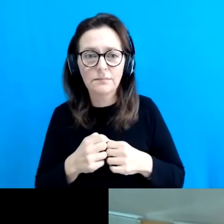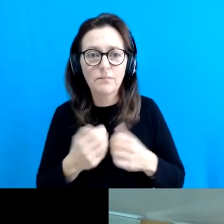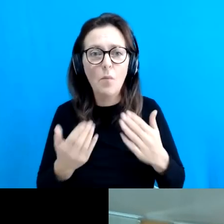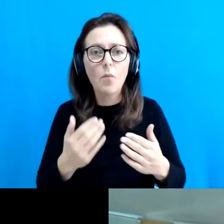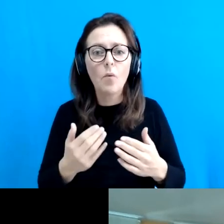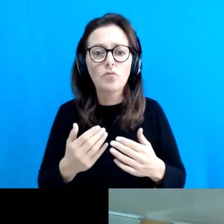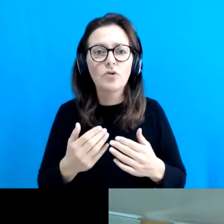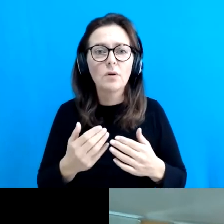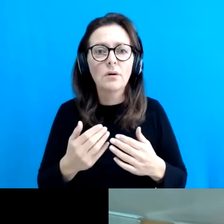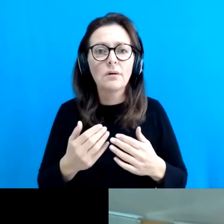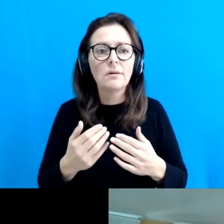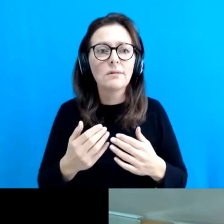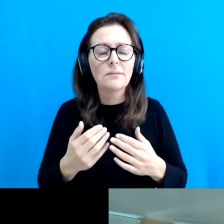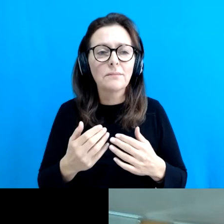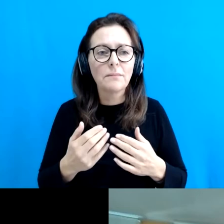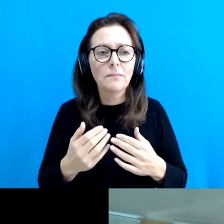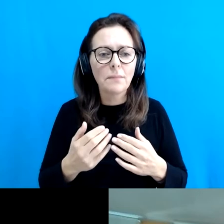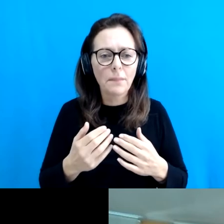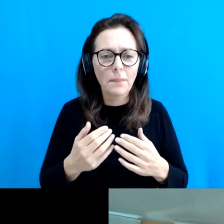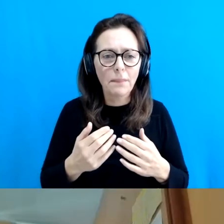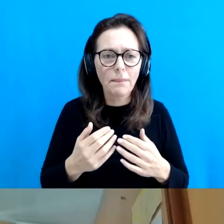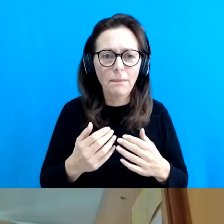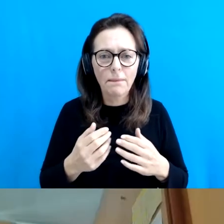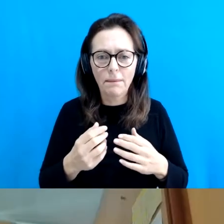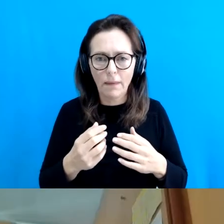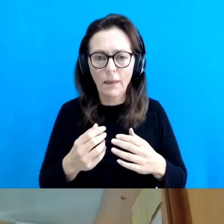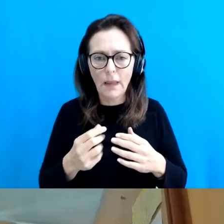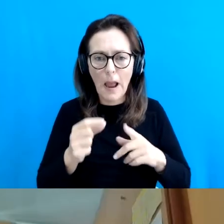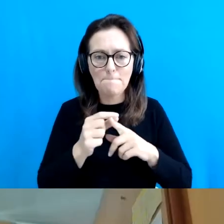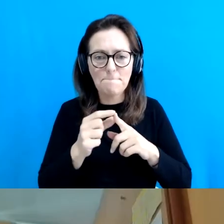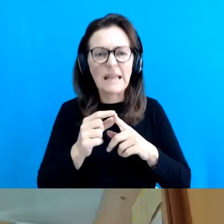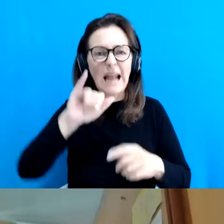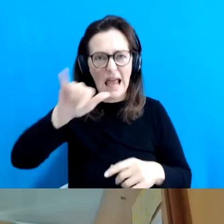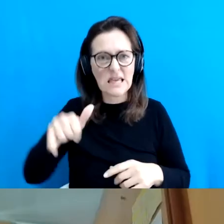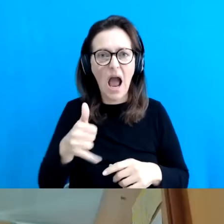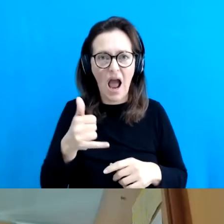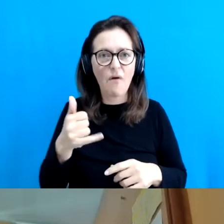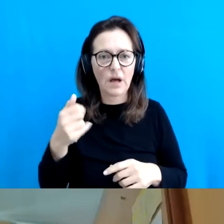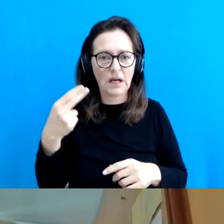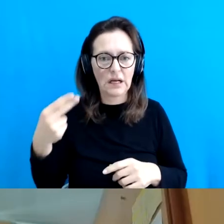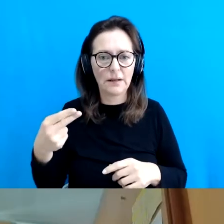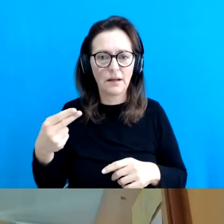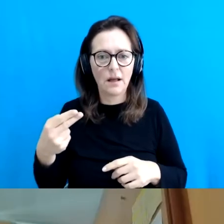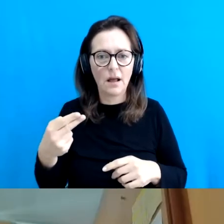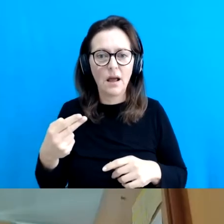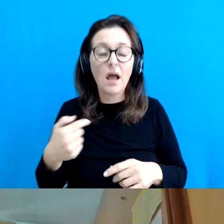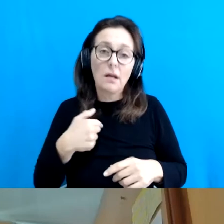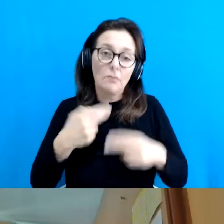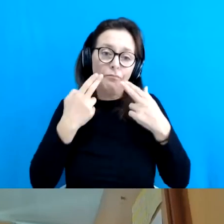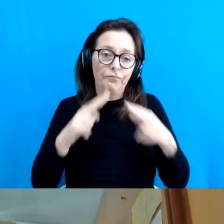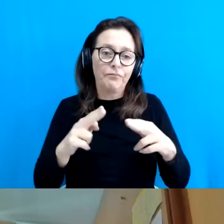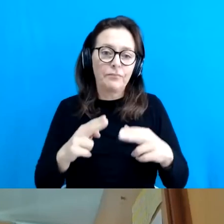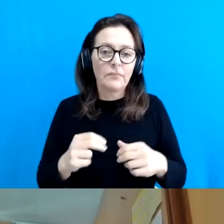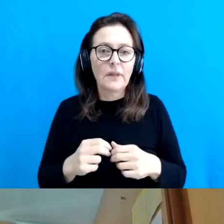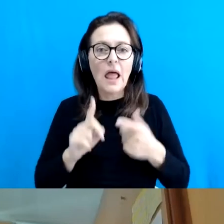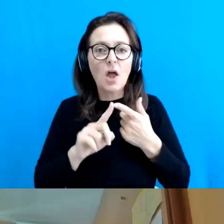Drugače bom jaz odgovorila. Ja, mogoče Petra, bi res... izvoli. Hvala za besedo. Mogoče bi takole odgovorila.